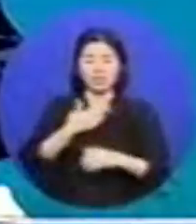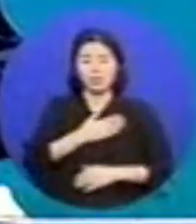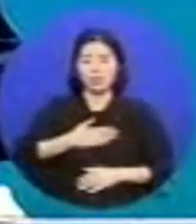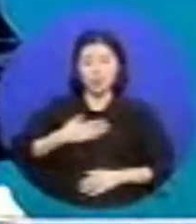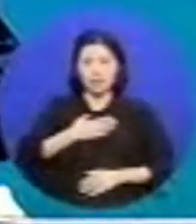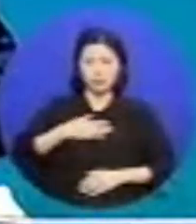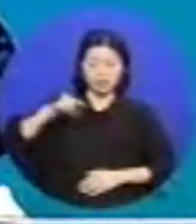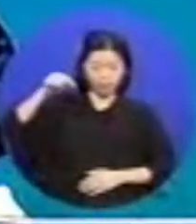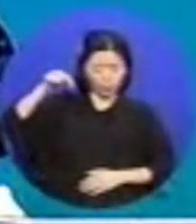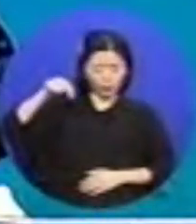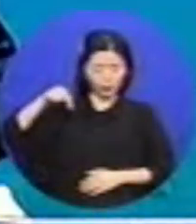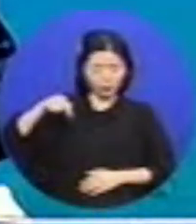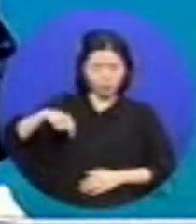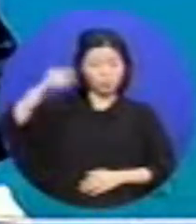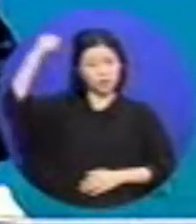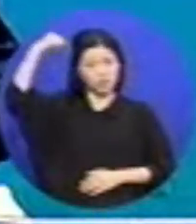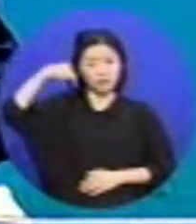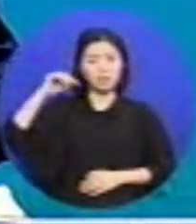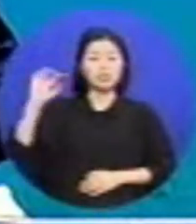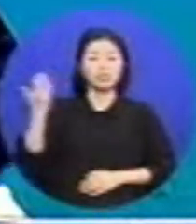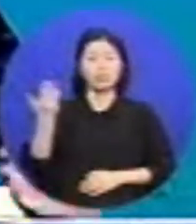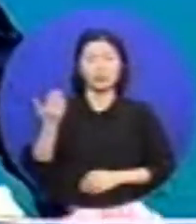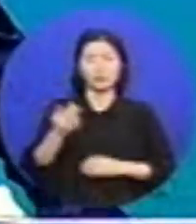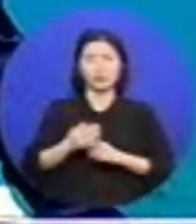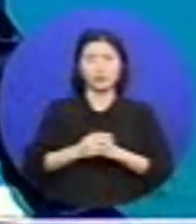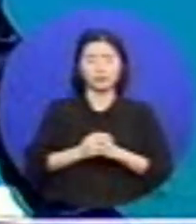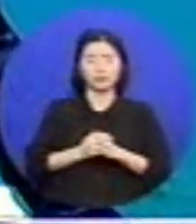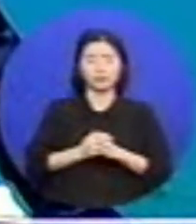정말 깊숙이 느껴지는 거예요.